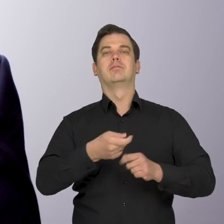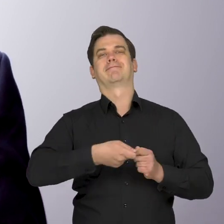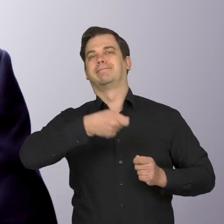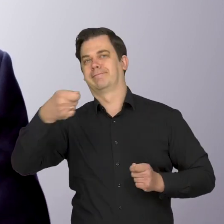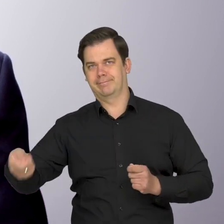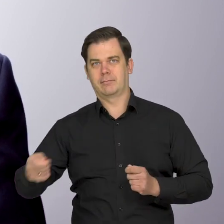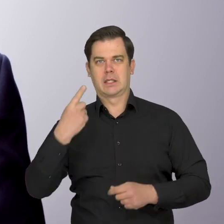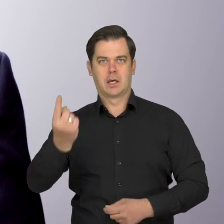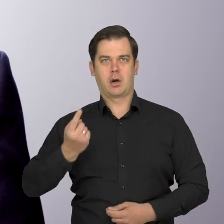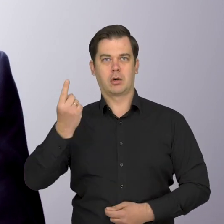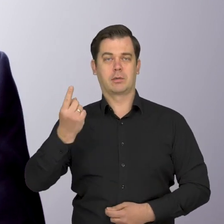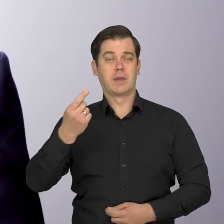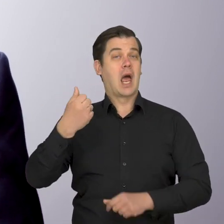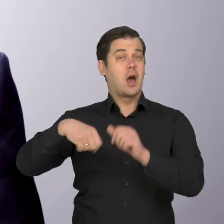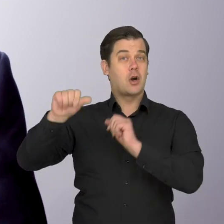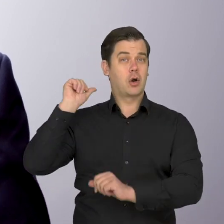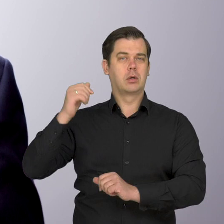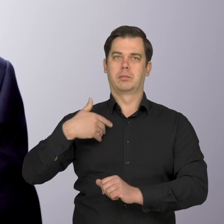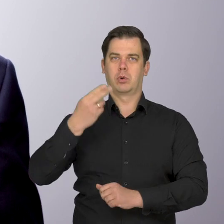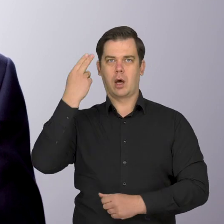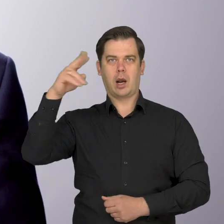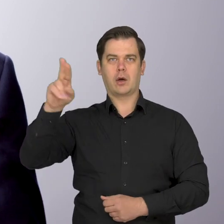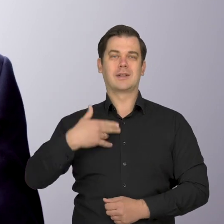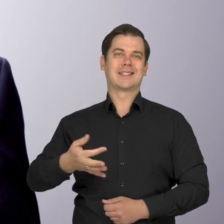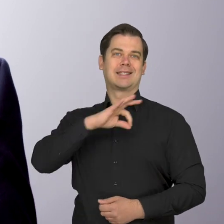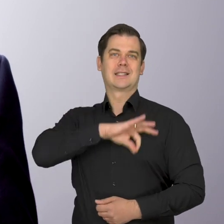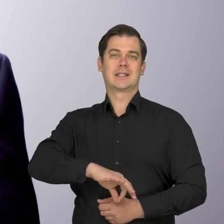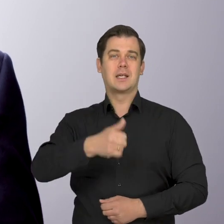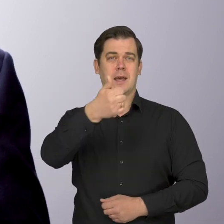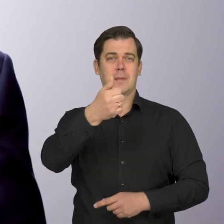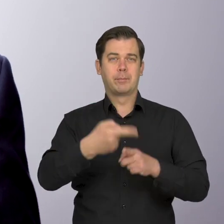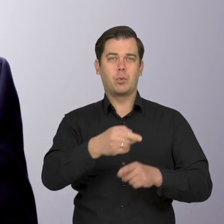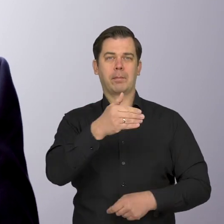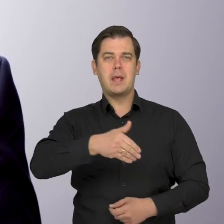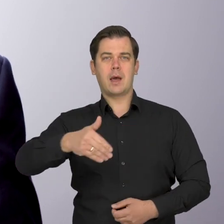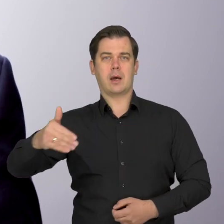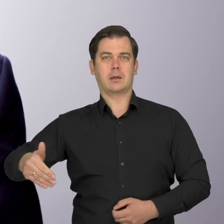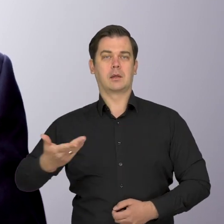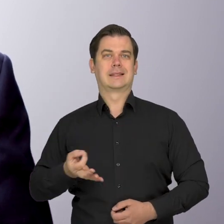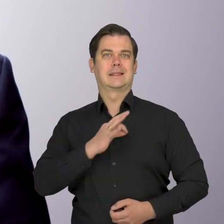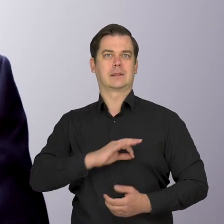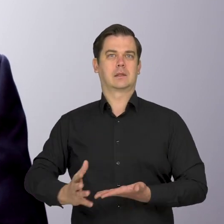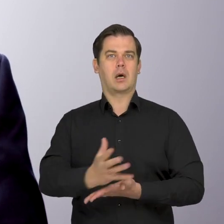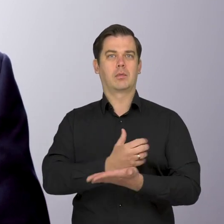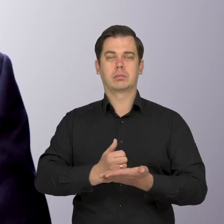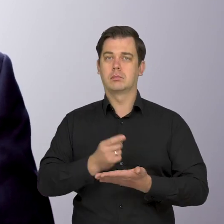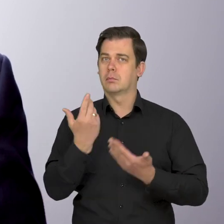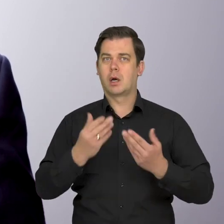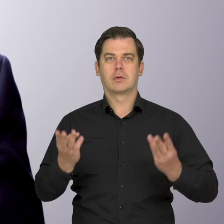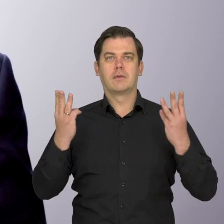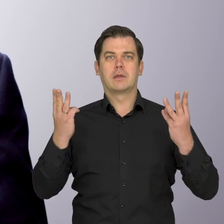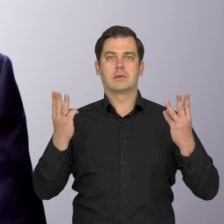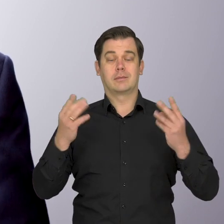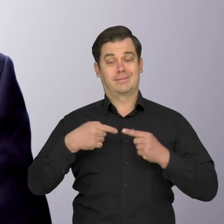rok zakończył się rekordowym zyskiem polskich uczelni w wysokości 1,5 miliarda złotych. Jest to niezwykle